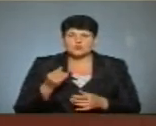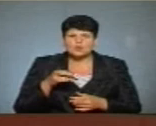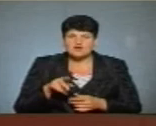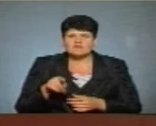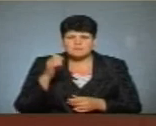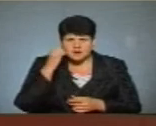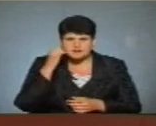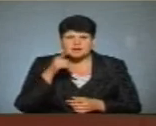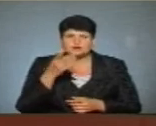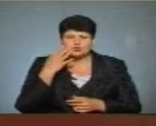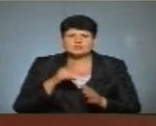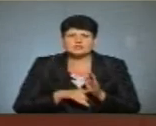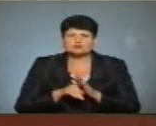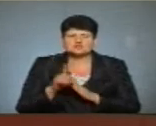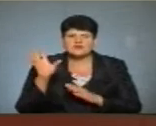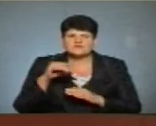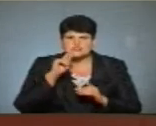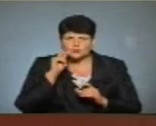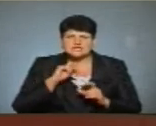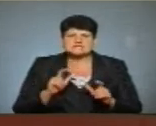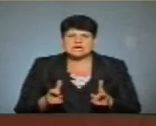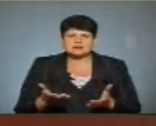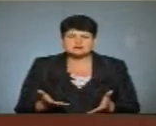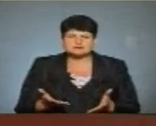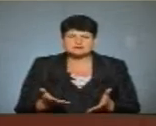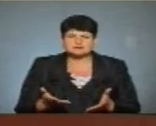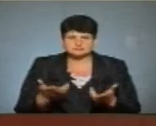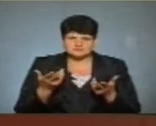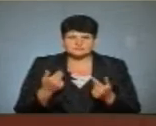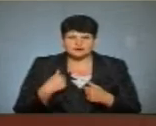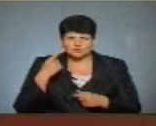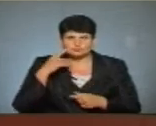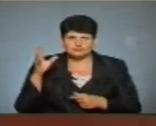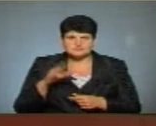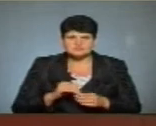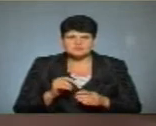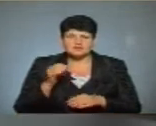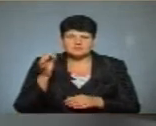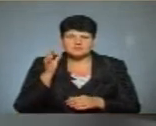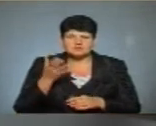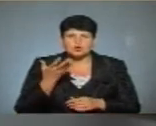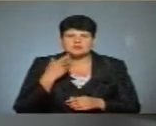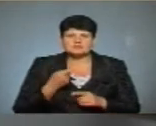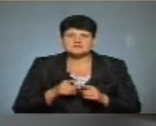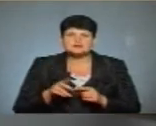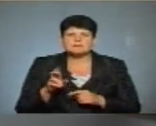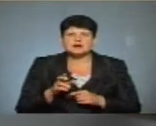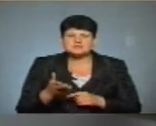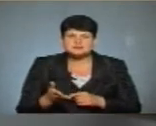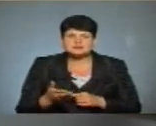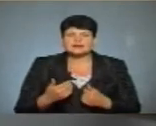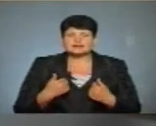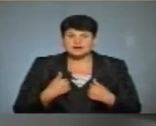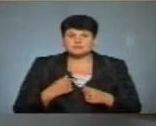коли почався карантин всеукраїнський? Це, звичайно, я думаю, це всі пам'ятають. Коли це було? Березень. І